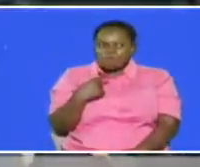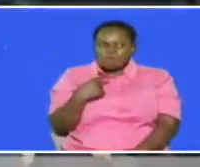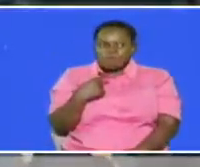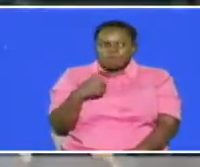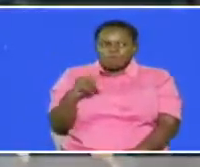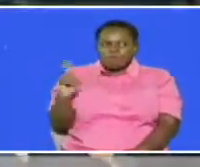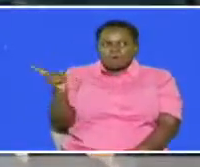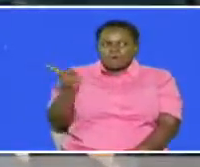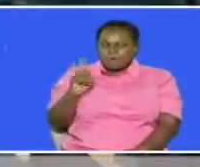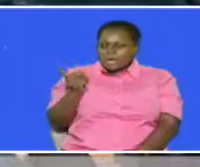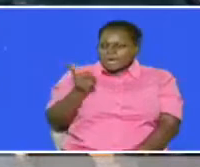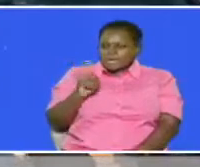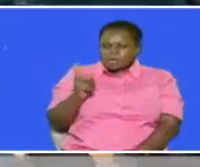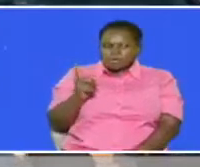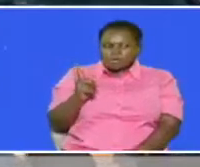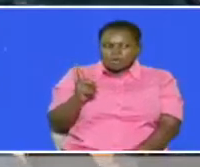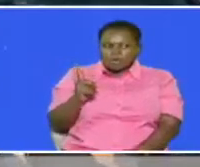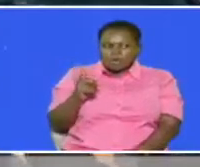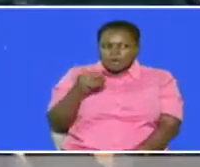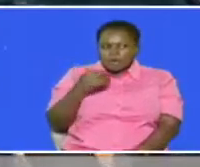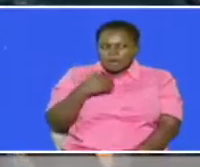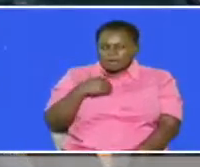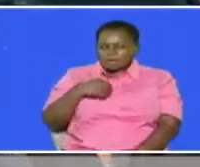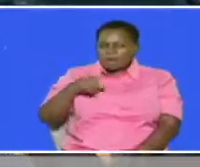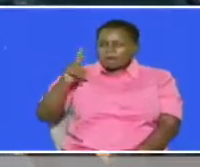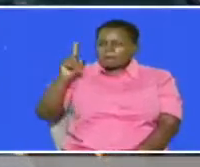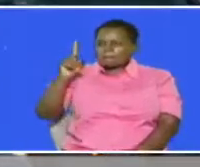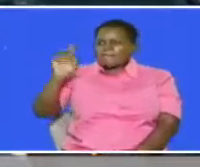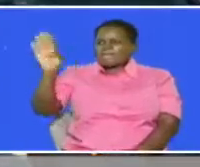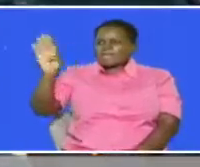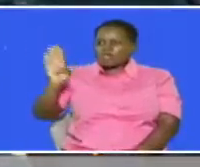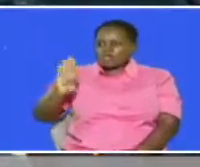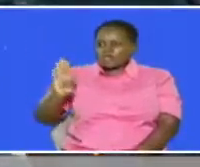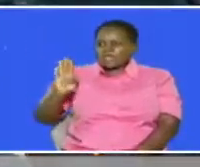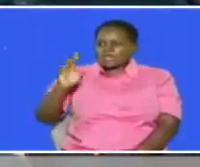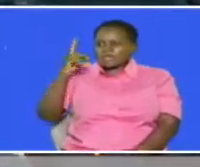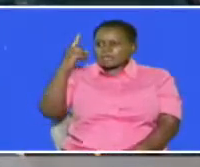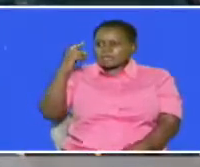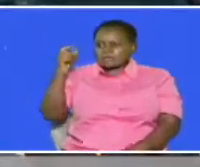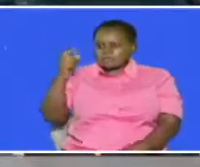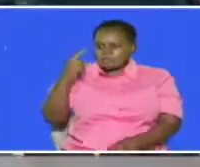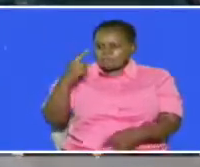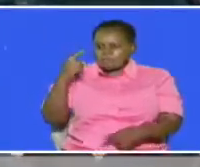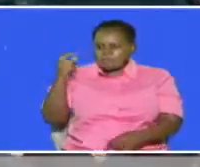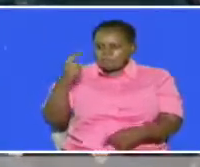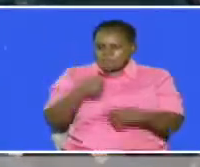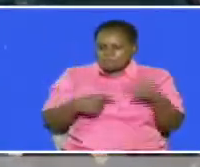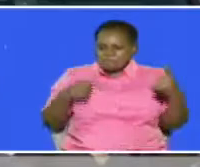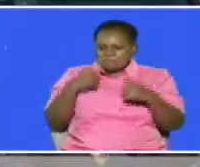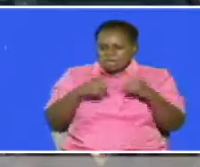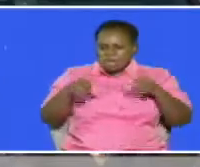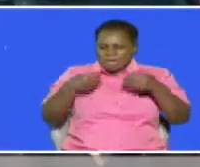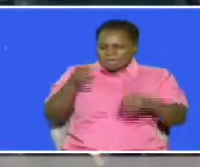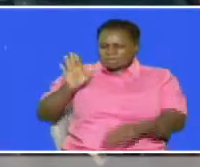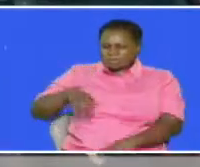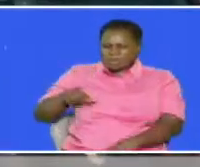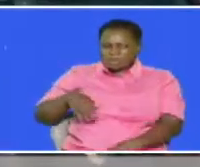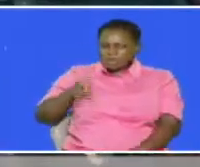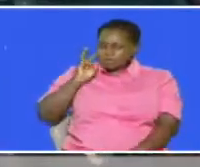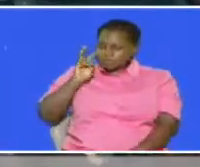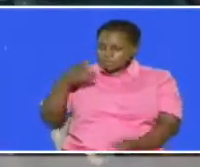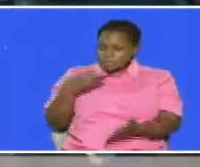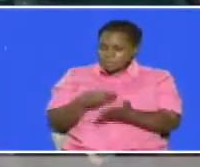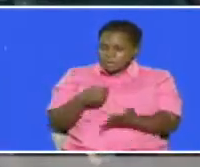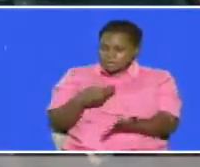Nairobi inapata zaidi ya milioni 100 kila mwaka. Ningeuliza wamama wa Mwiki, mmeona ile